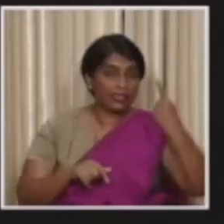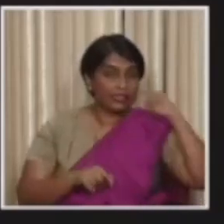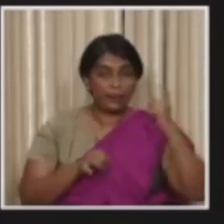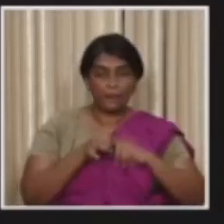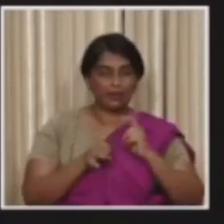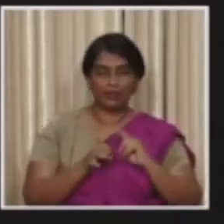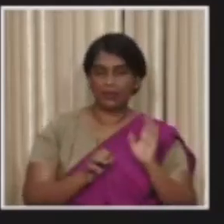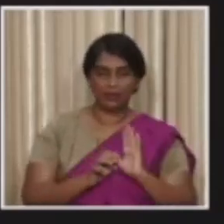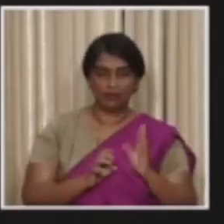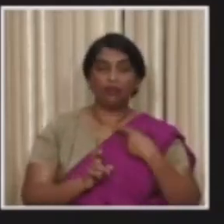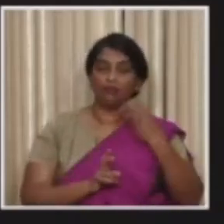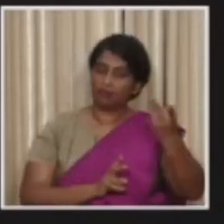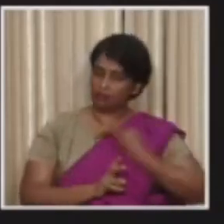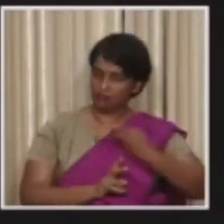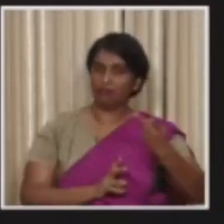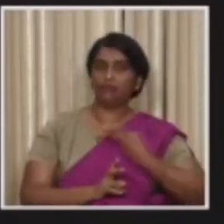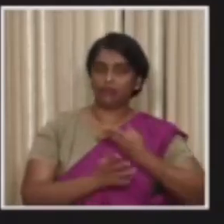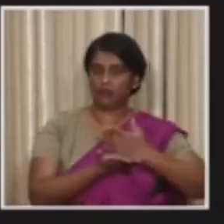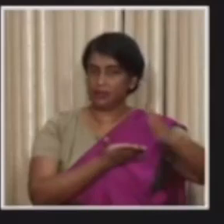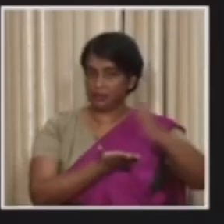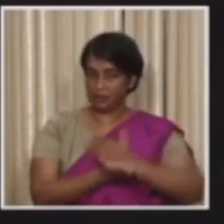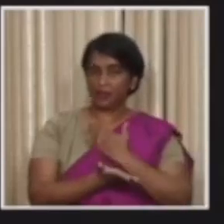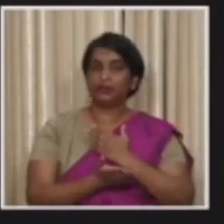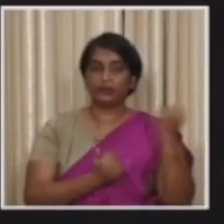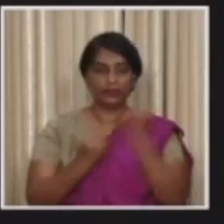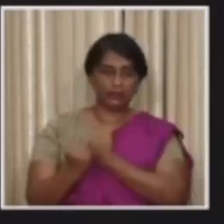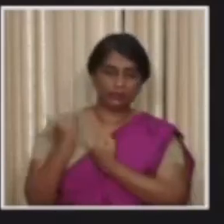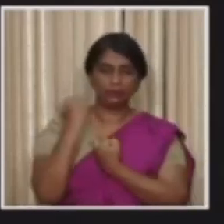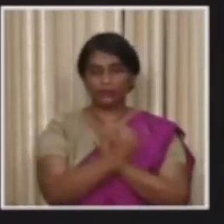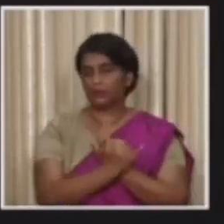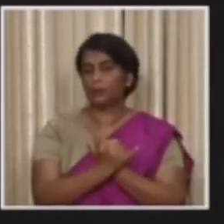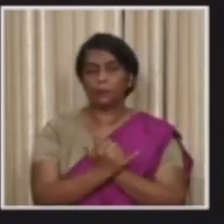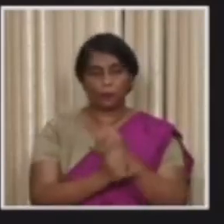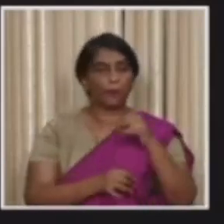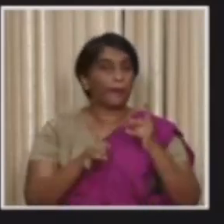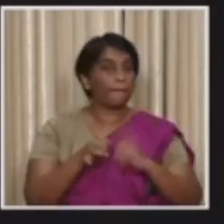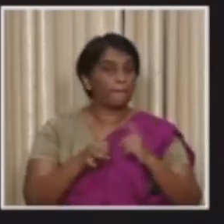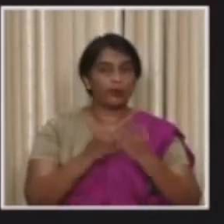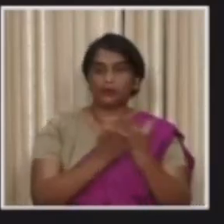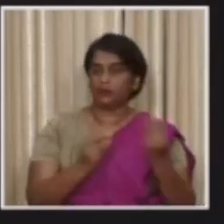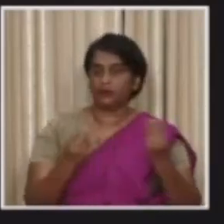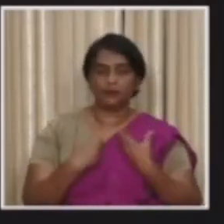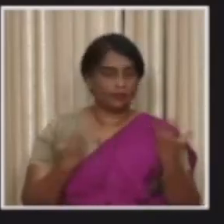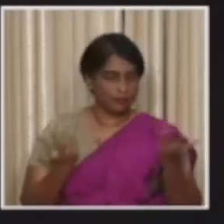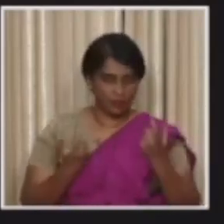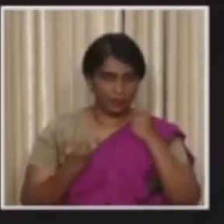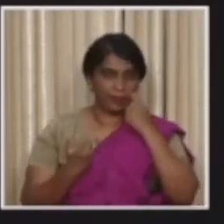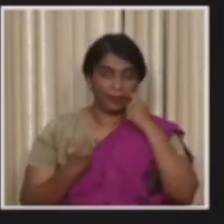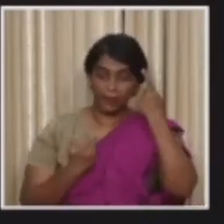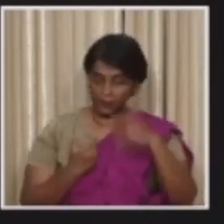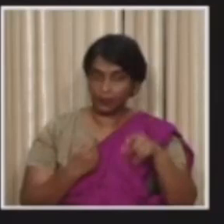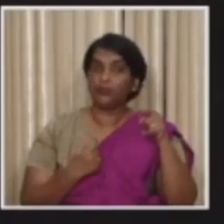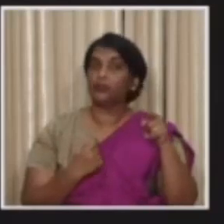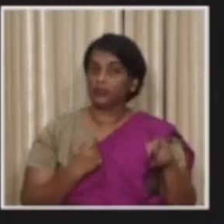නෙවෙයි. අපි දෙගොල්ලන්ටම බෙදිලා එකිනෙකාට චෝදනා කරගත්තයි කියලා මේ ප්‍රශ්නයට විසඳුමක් ලැබෙන්නේ නැහැ. එම නිසා